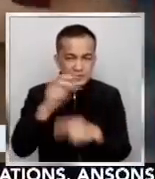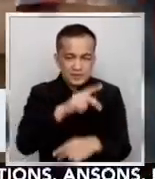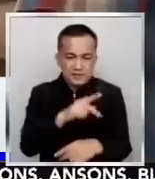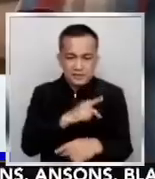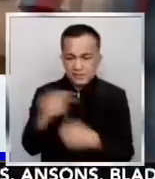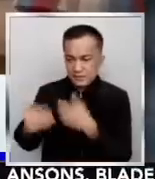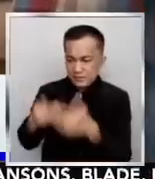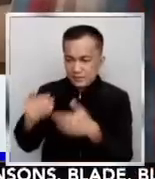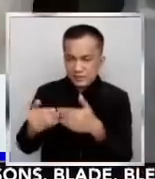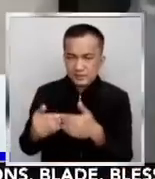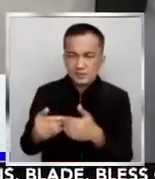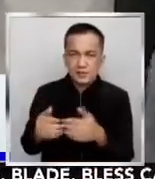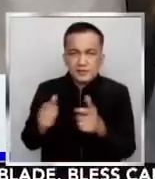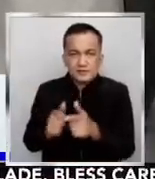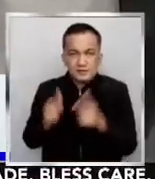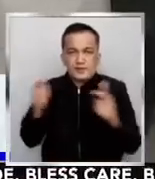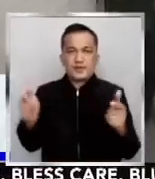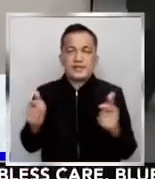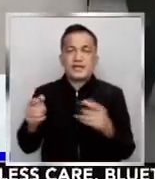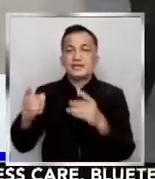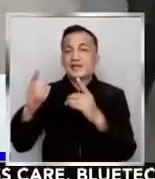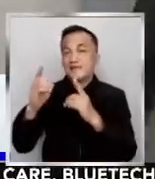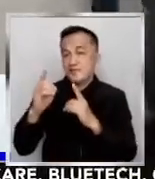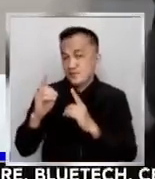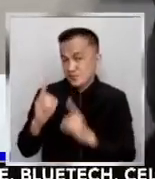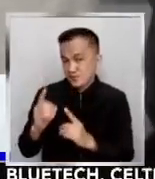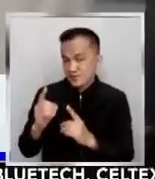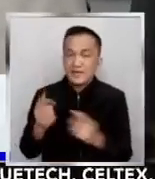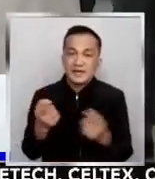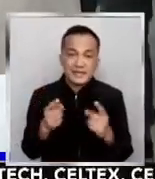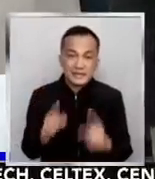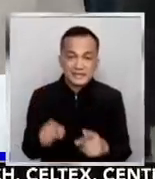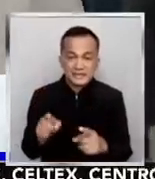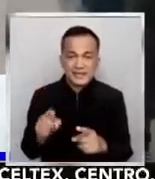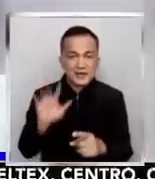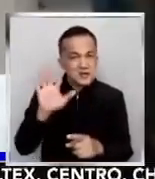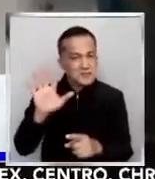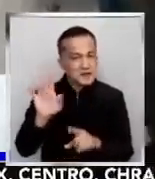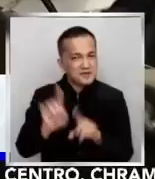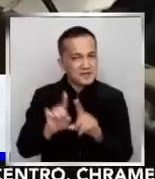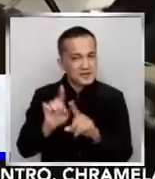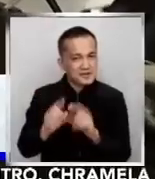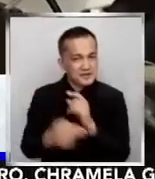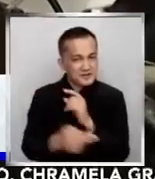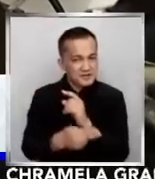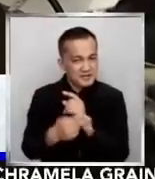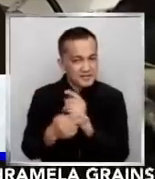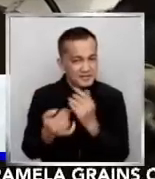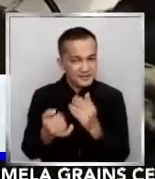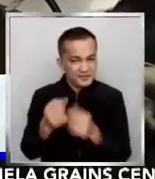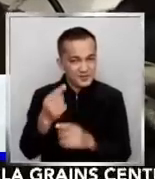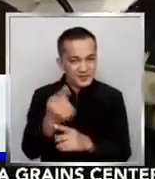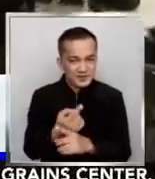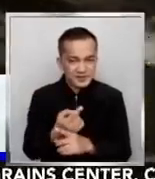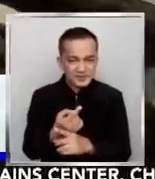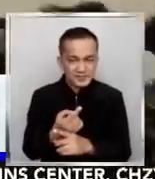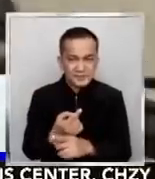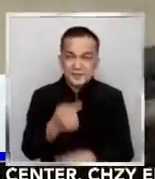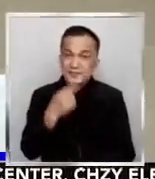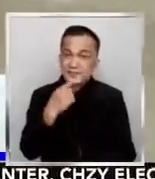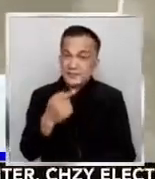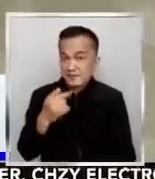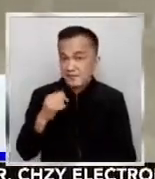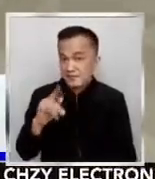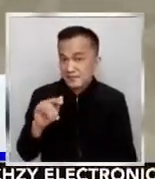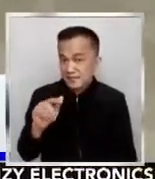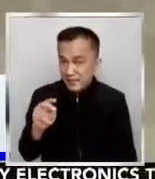kanyang engranding debut na gaganapin sa isang 5-star hotel ngayong buwan. Ayon kay Jillian, halos